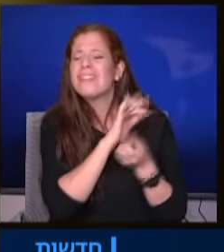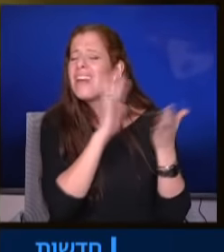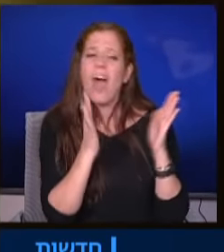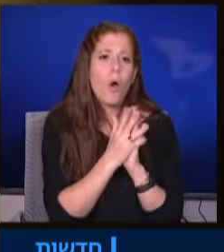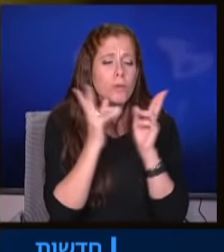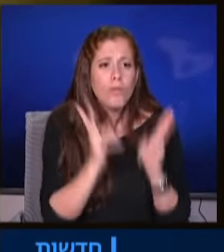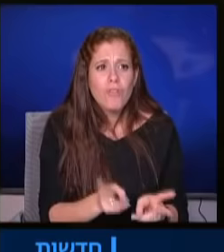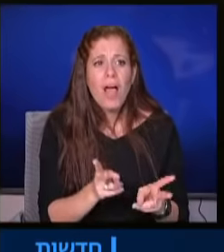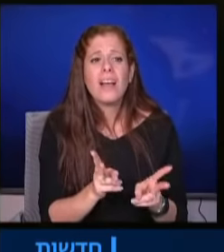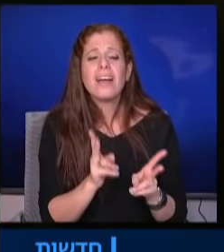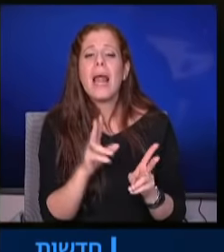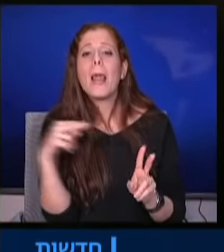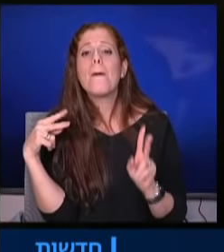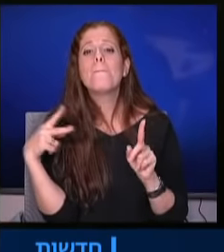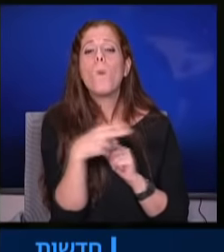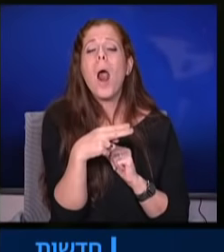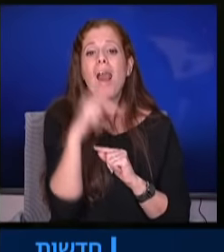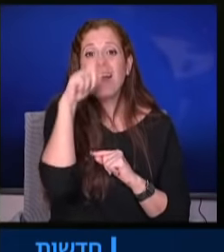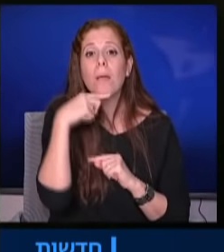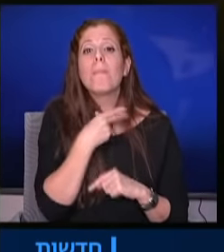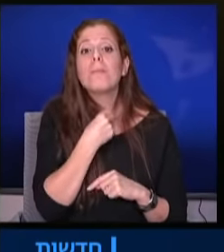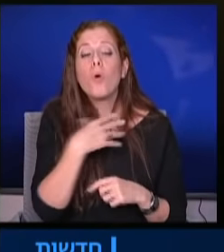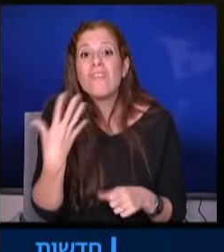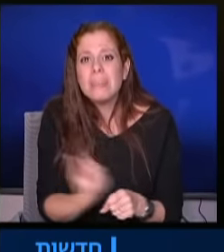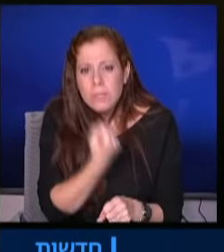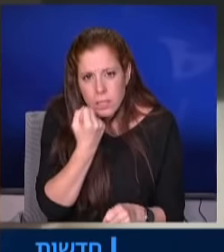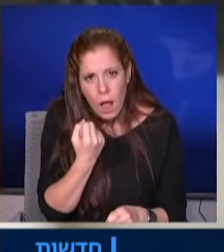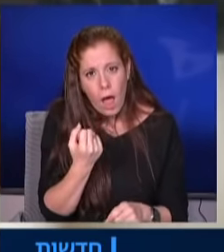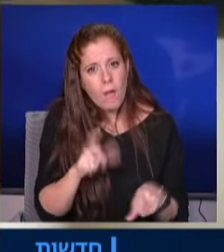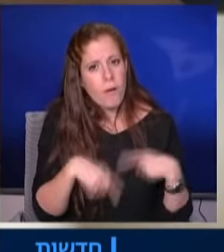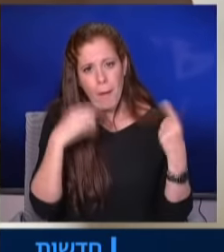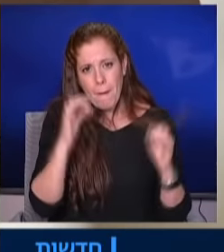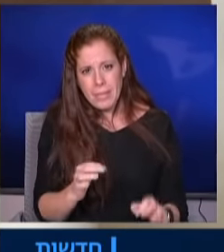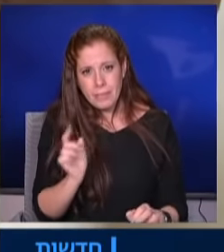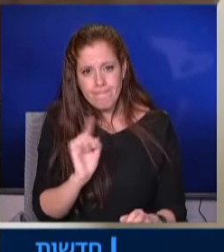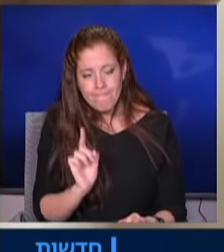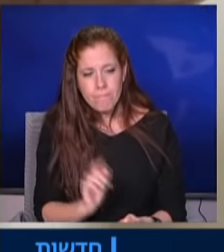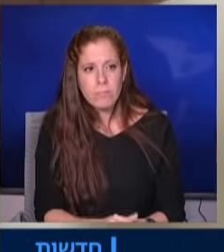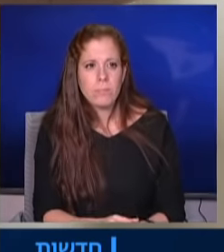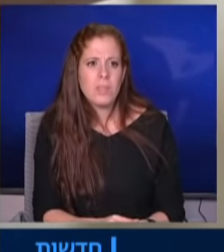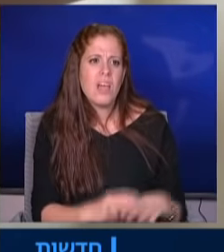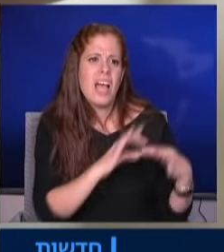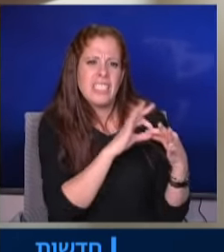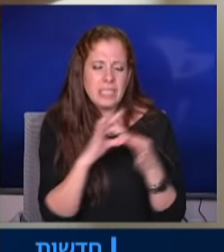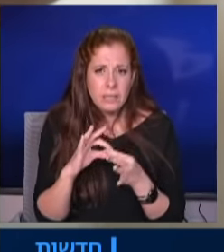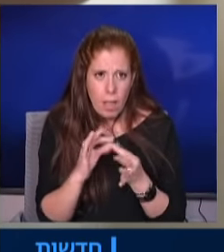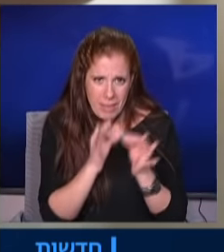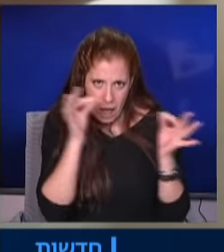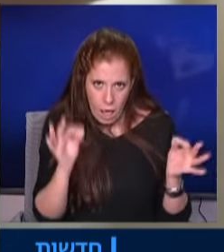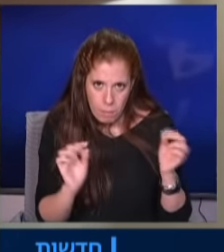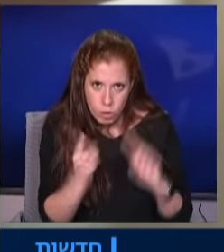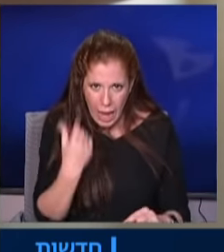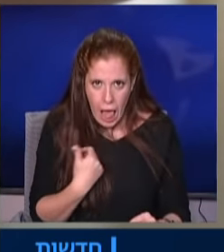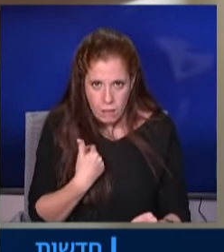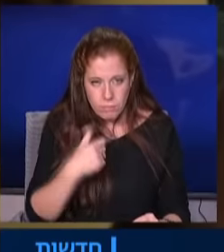אביו מההתמכרות, וזה אפילו מצליח. שלא כמו בחיים האמיתיים. הסדרה נפתחת במקרה שקרה לי. אבא שלי מחד התקשר